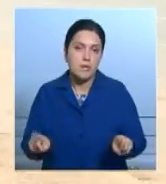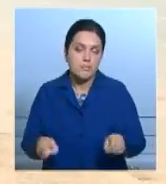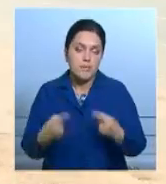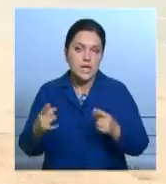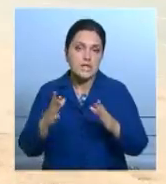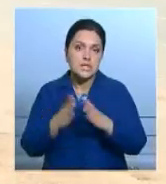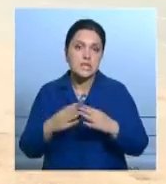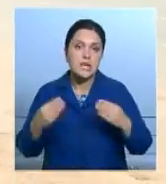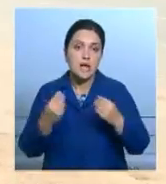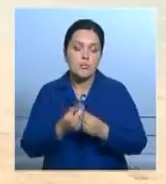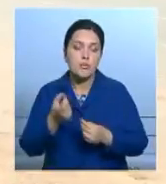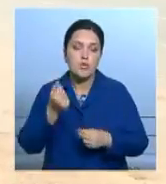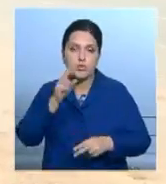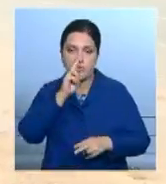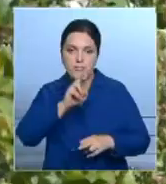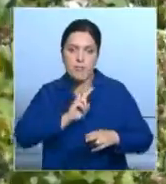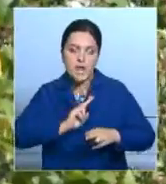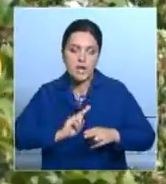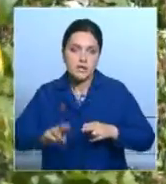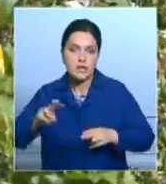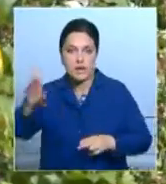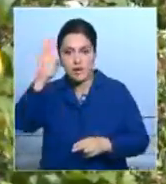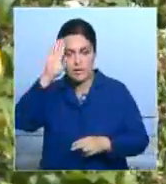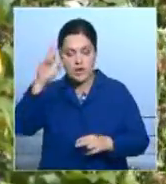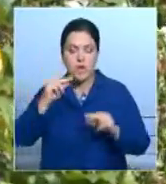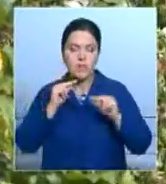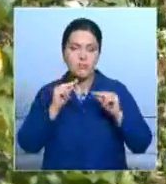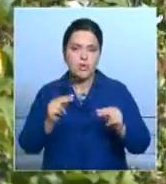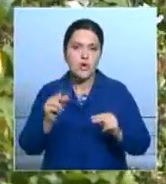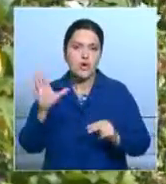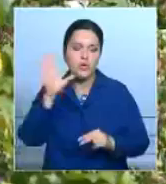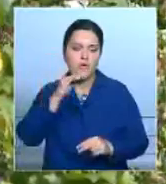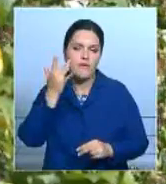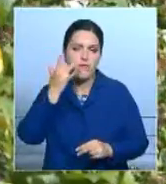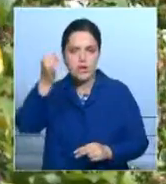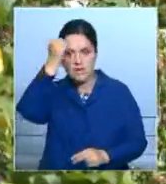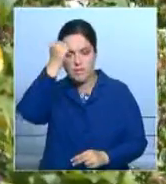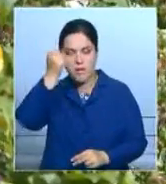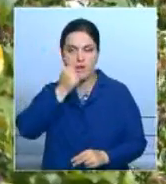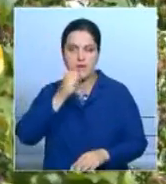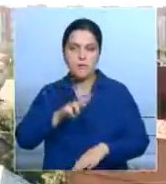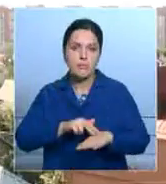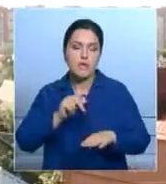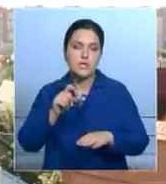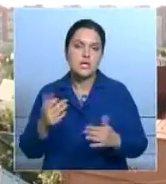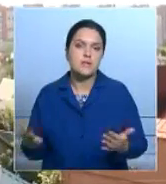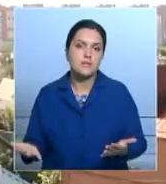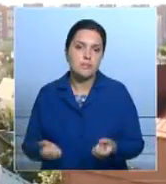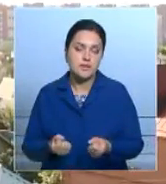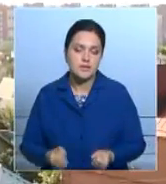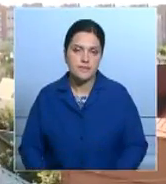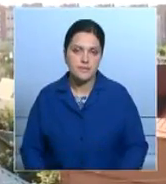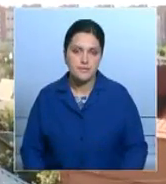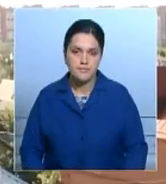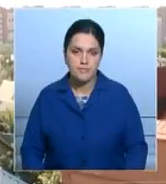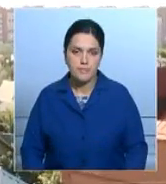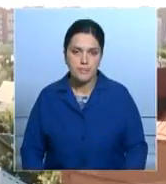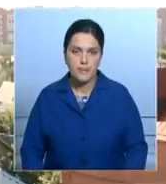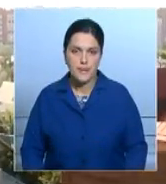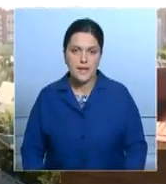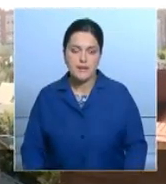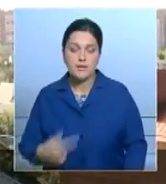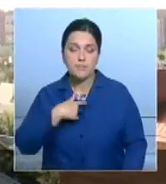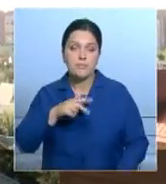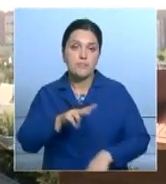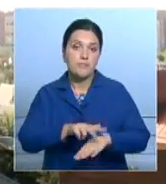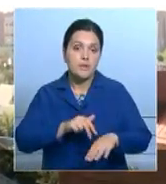семья, которая могла потерять близкого человека, призналась, что теперь всю жизнь будет благодарна Азамату. Мы же сотрудники полиции, мы как